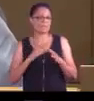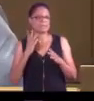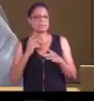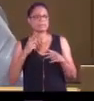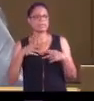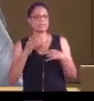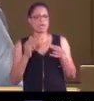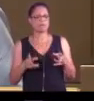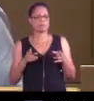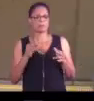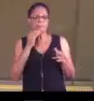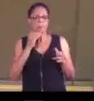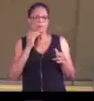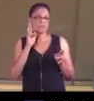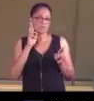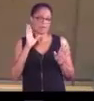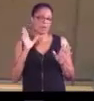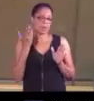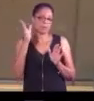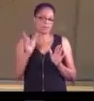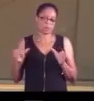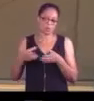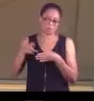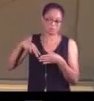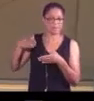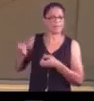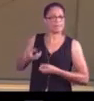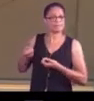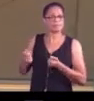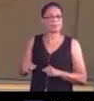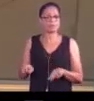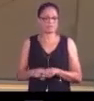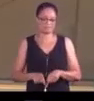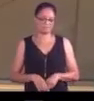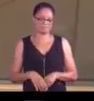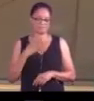je vais laisser du temps pour les autres collègues de mon groupe. Merci bien. Merci, M. Marie.